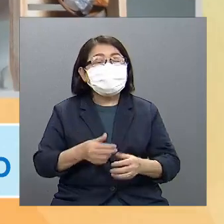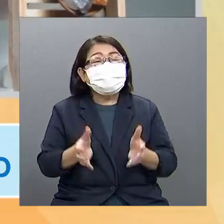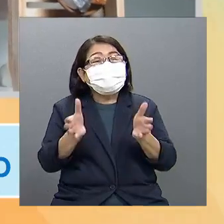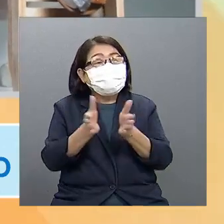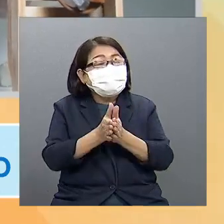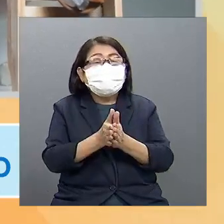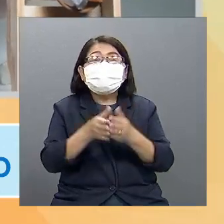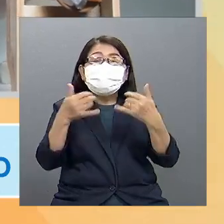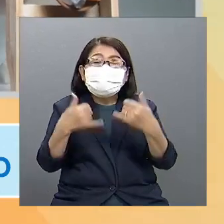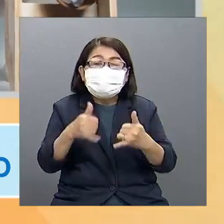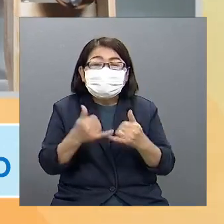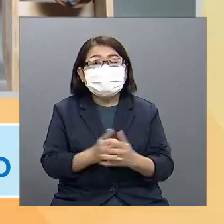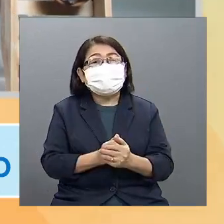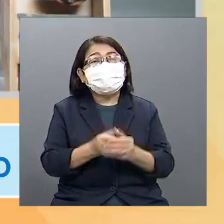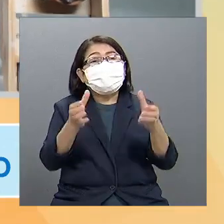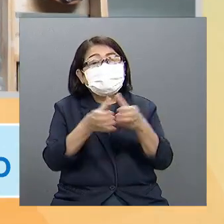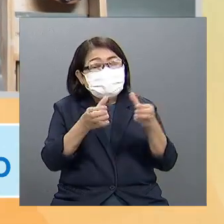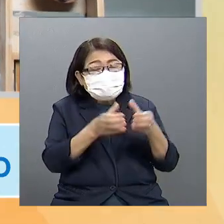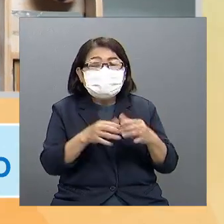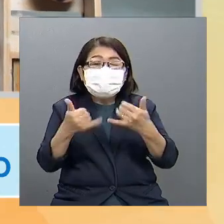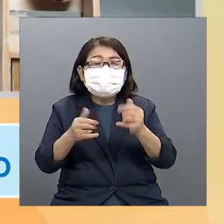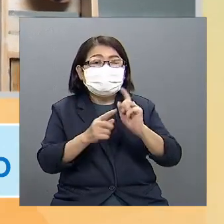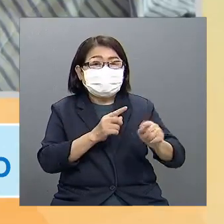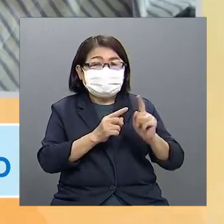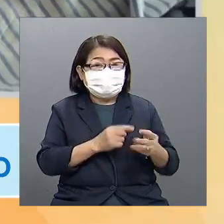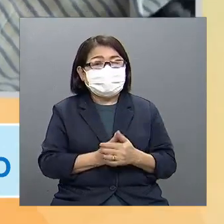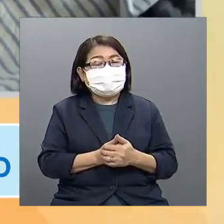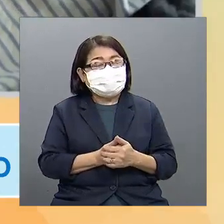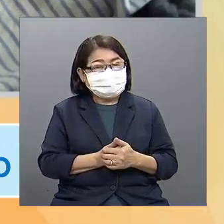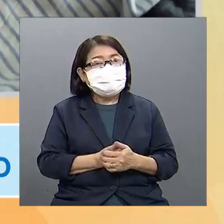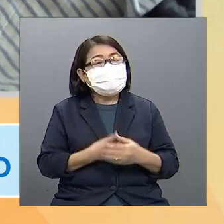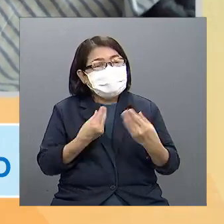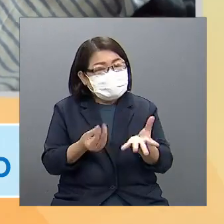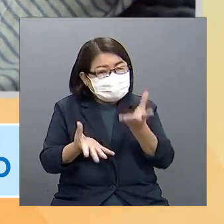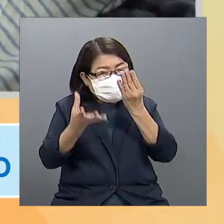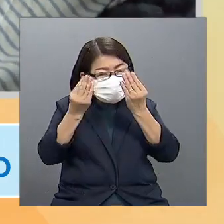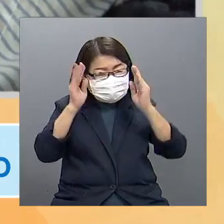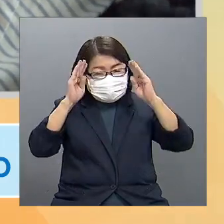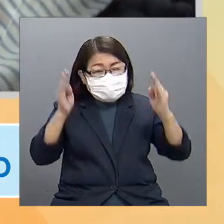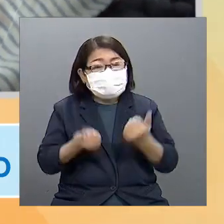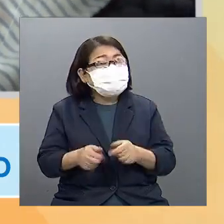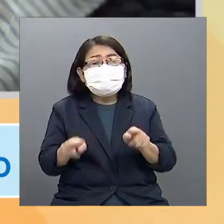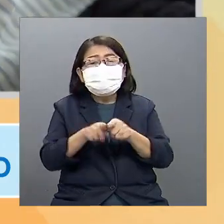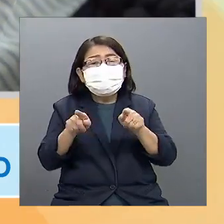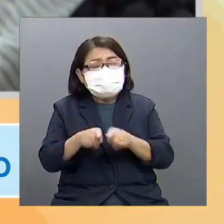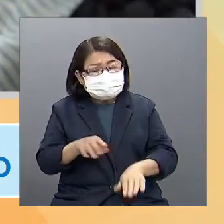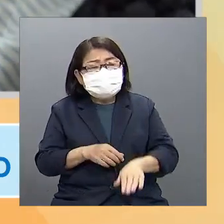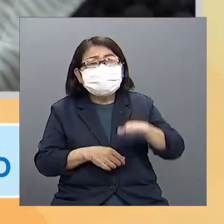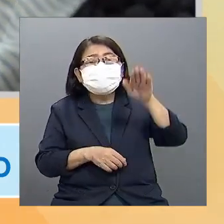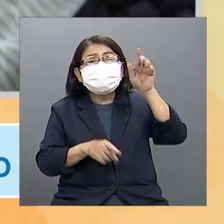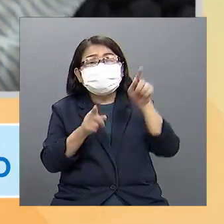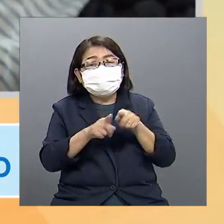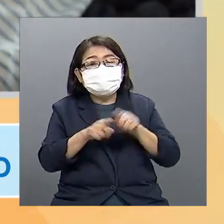สังคมมันเป็นเรื่องการหล่อหลอมใช่ไหมคะเรื่องการมีประสบการณ์เด็กทุกช่วงวัยจะมีประสบการณ์หมดที่เขาจะต้องเรียน